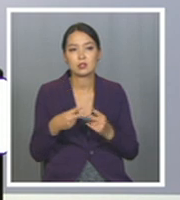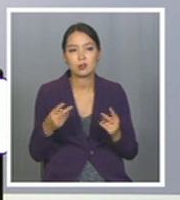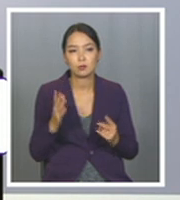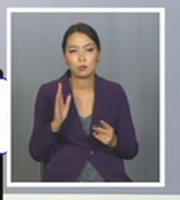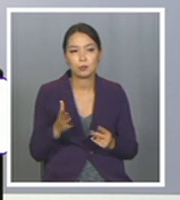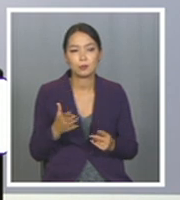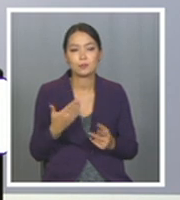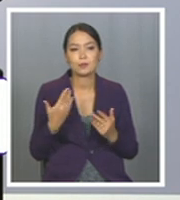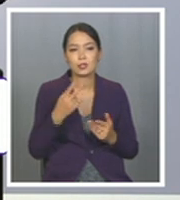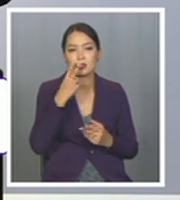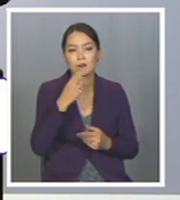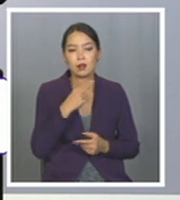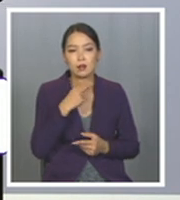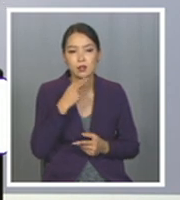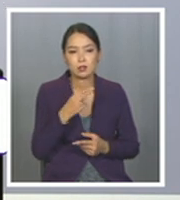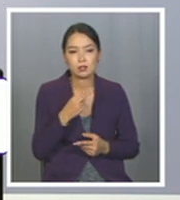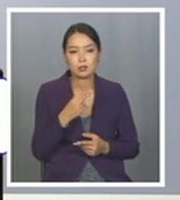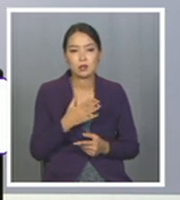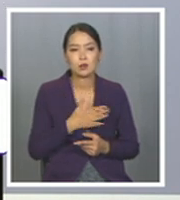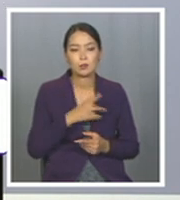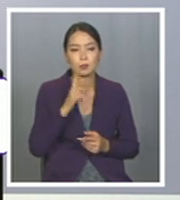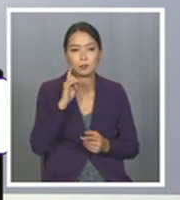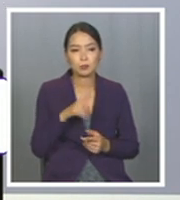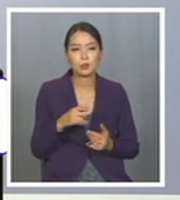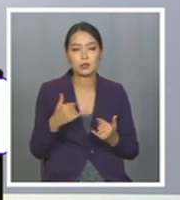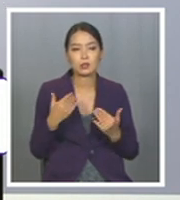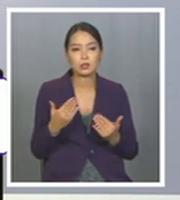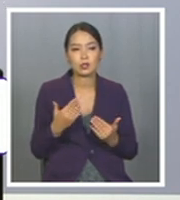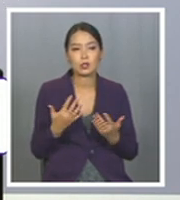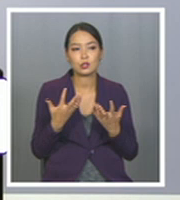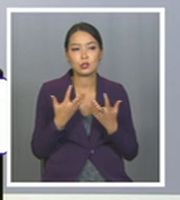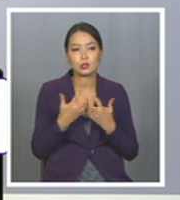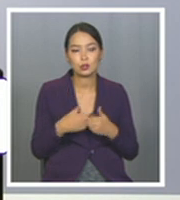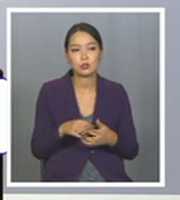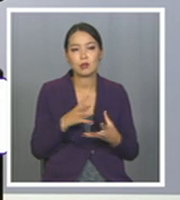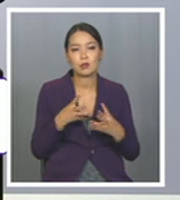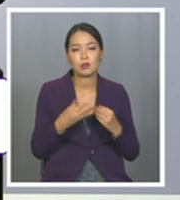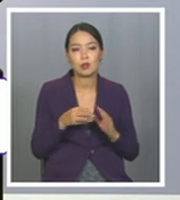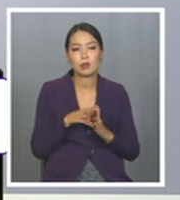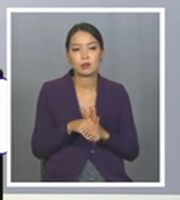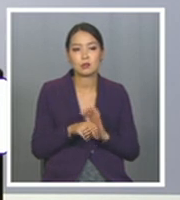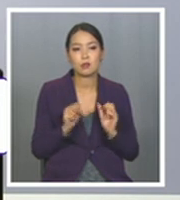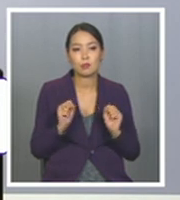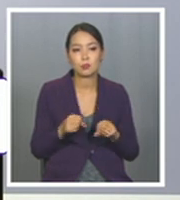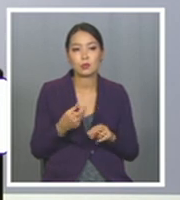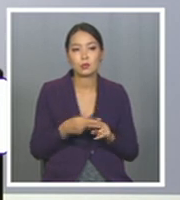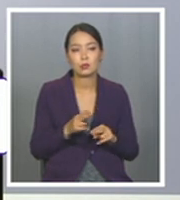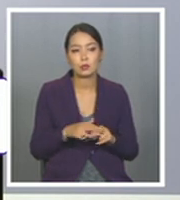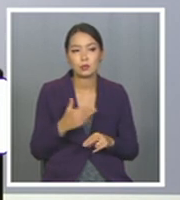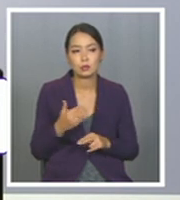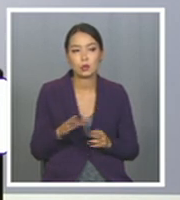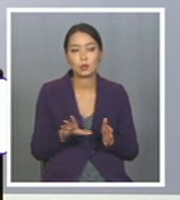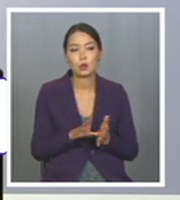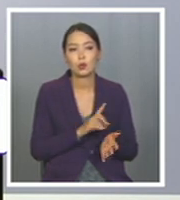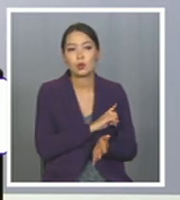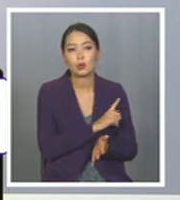Енді қараңыздар, және біз білеміз, бұл жерде сәл енді түрлендіру енгізуімізге болады. Енді қараңыздар, сонда осы жерден тоқ күшінің